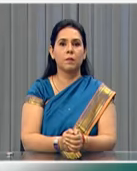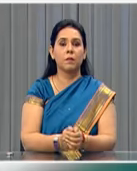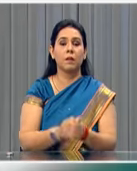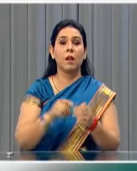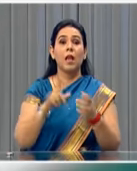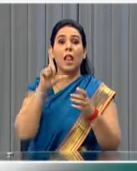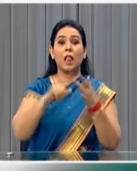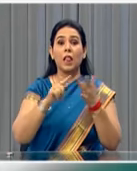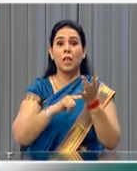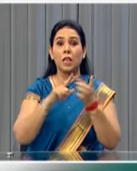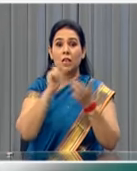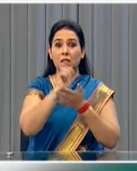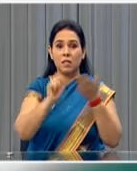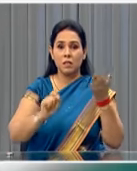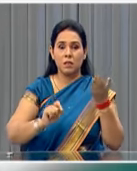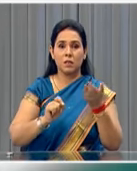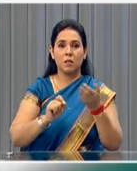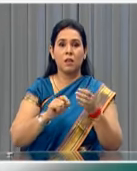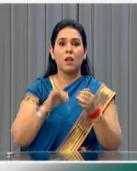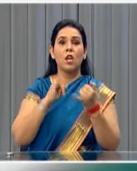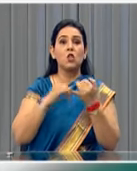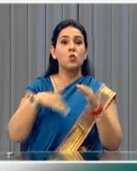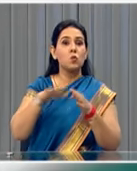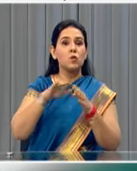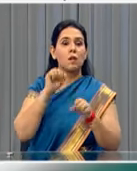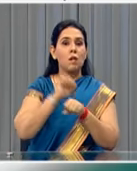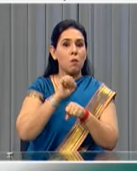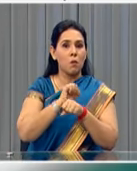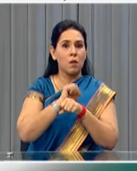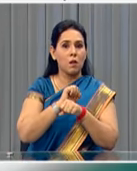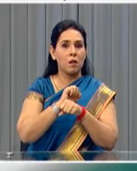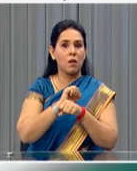साहित्यकारों ने, समाज सेवियों ने,